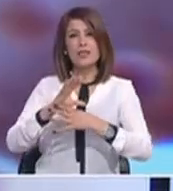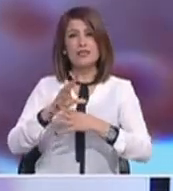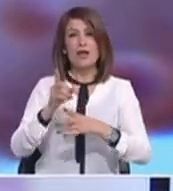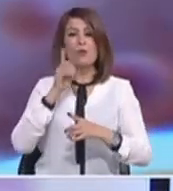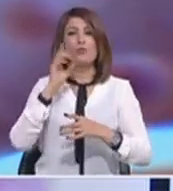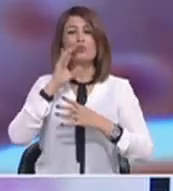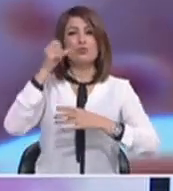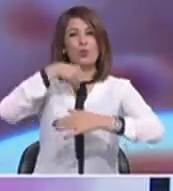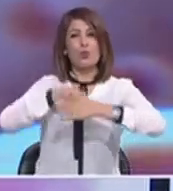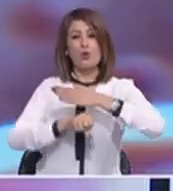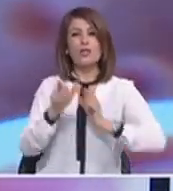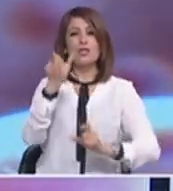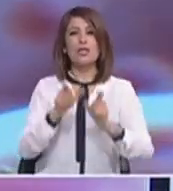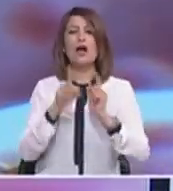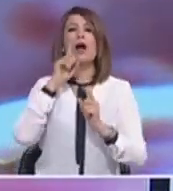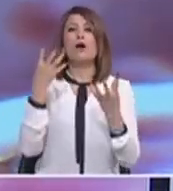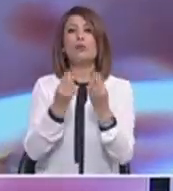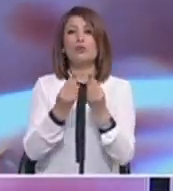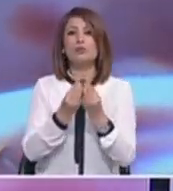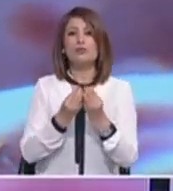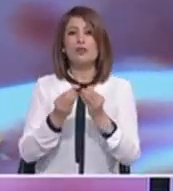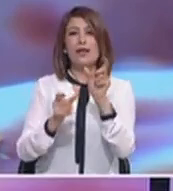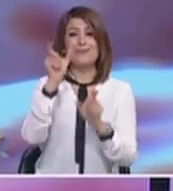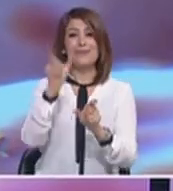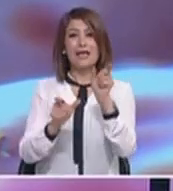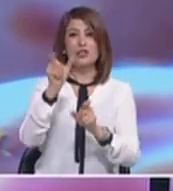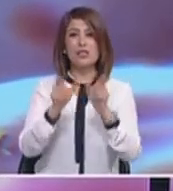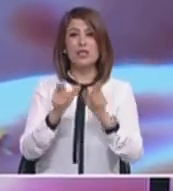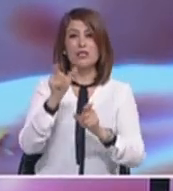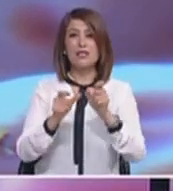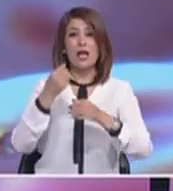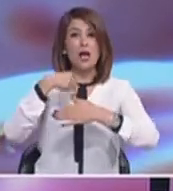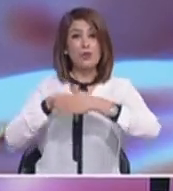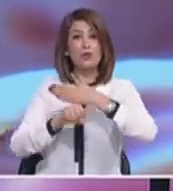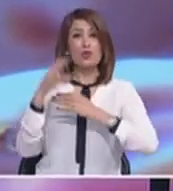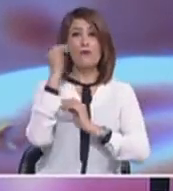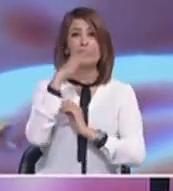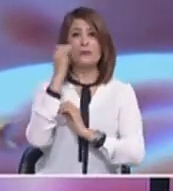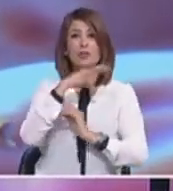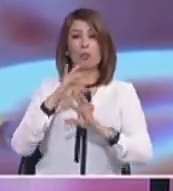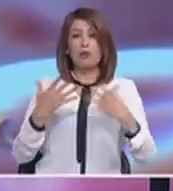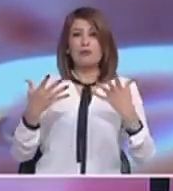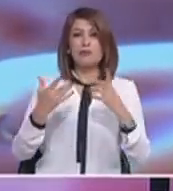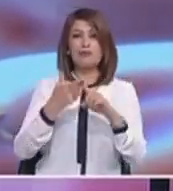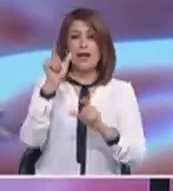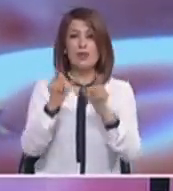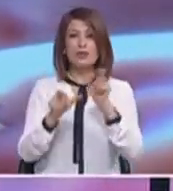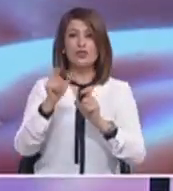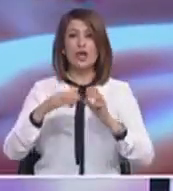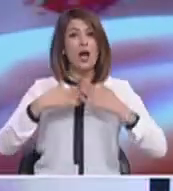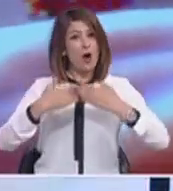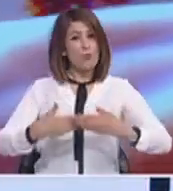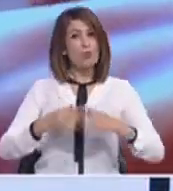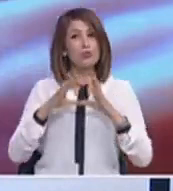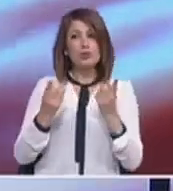الربيع نعرفوا اللي اه الحالات اه المتعالي تستعجليه او حتى اه مراحل الحمل هي حاله استعجال